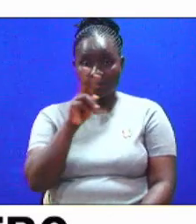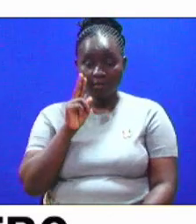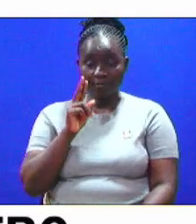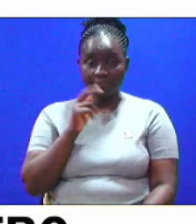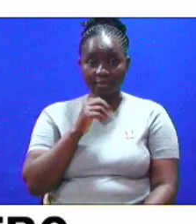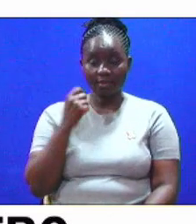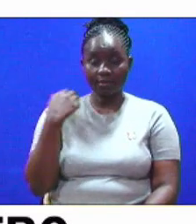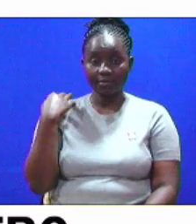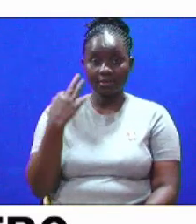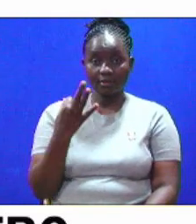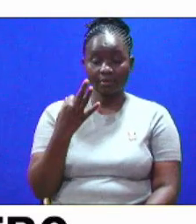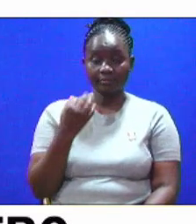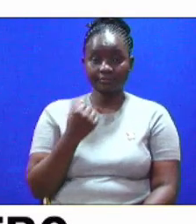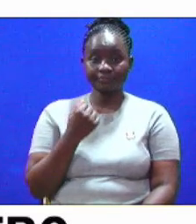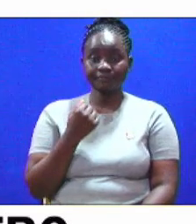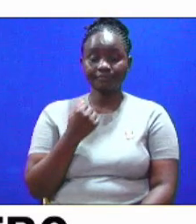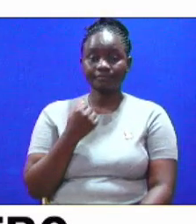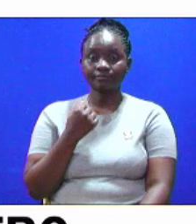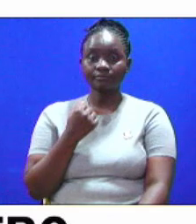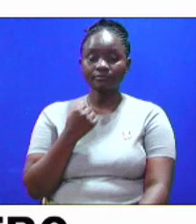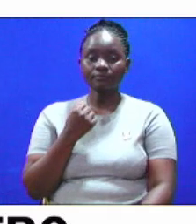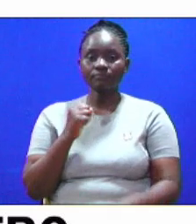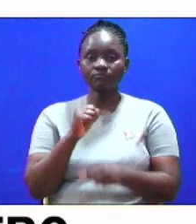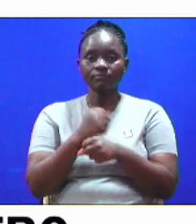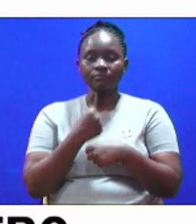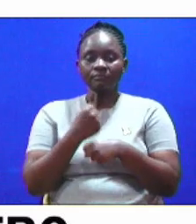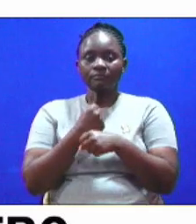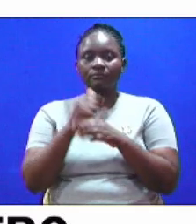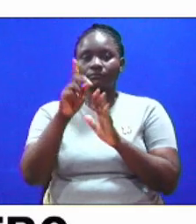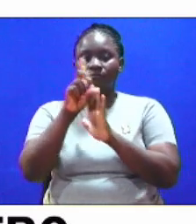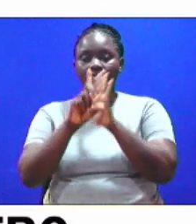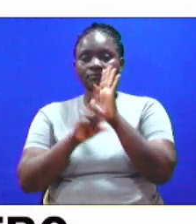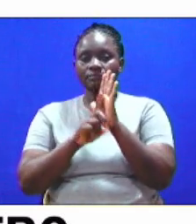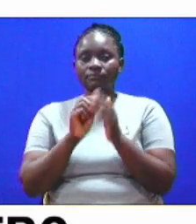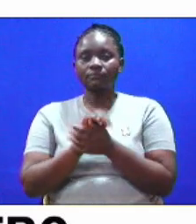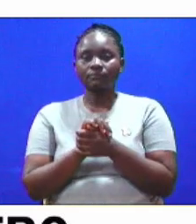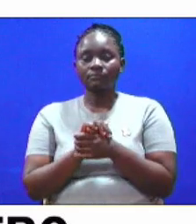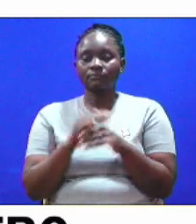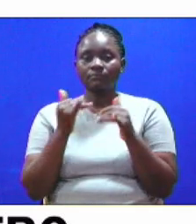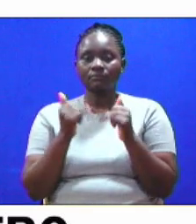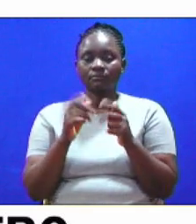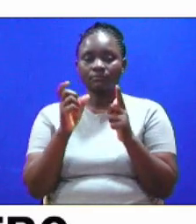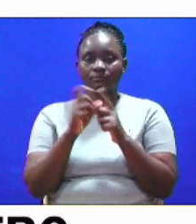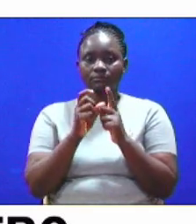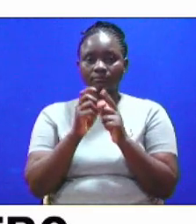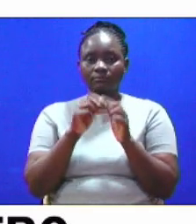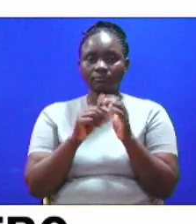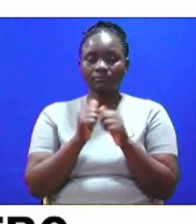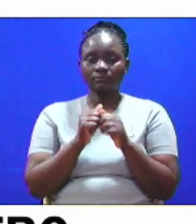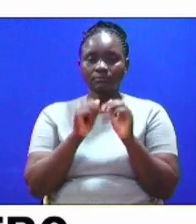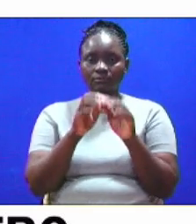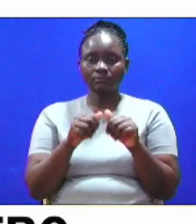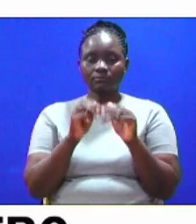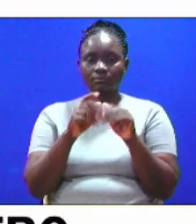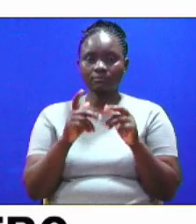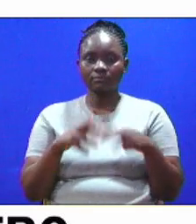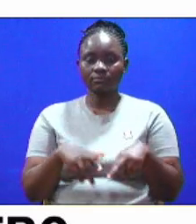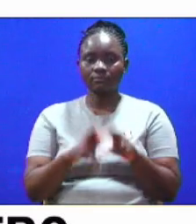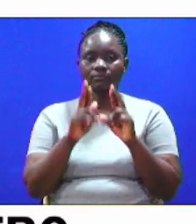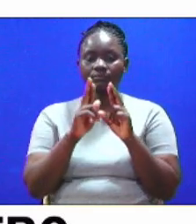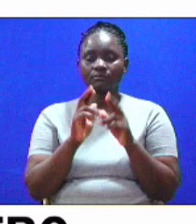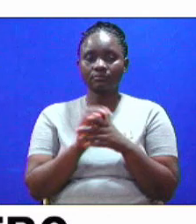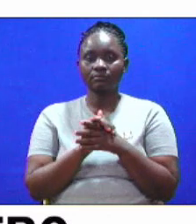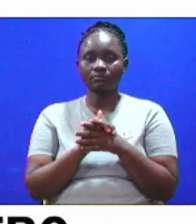ya adatu no ko ro sia machiko. So amangana yoko ni machipara na